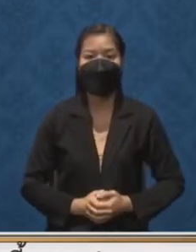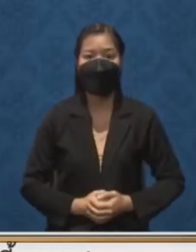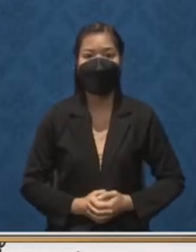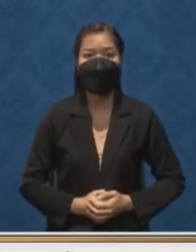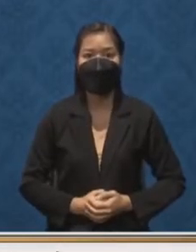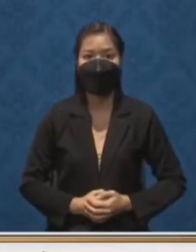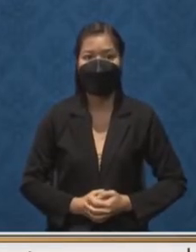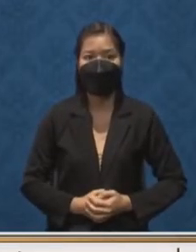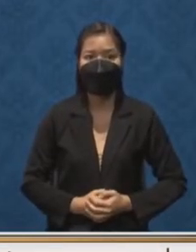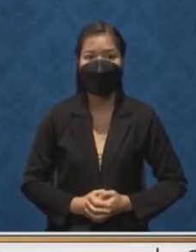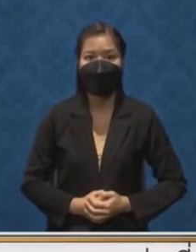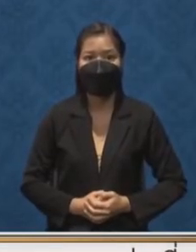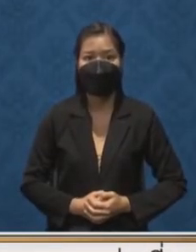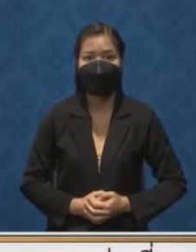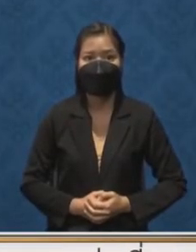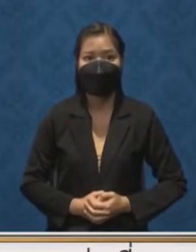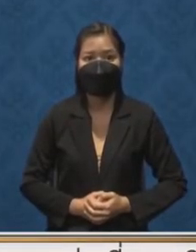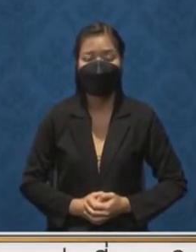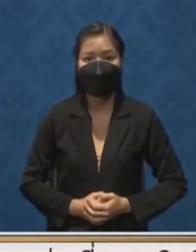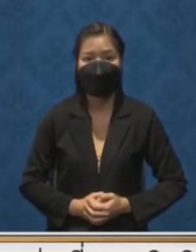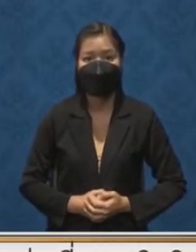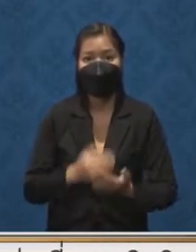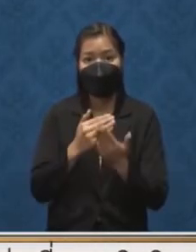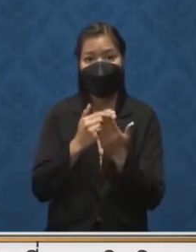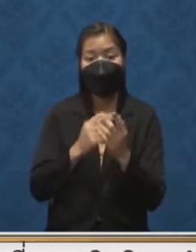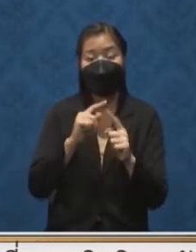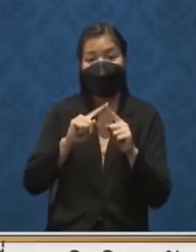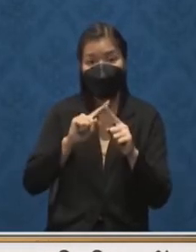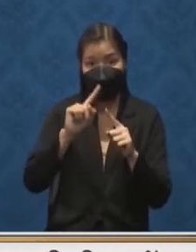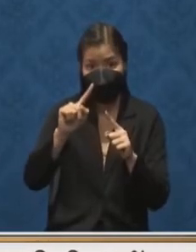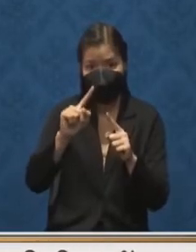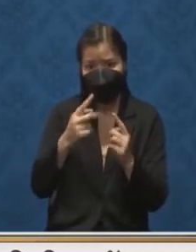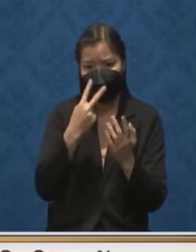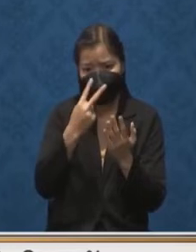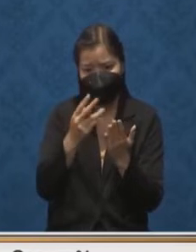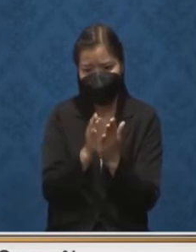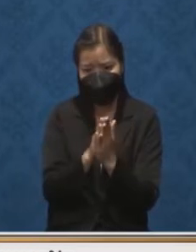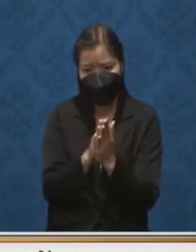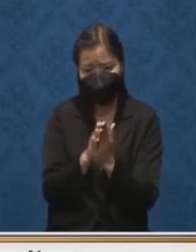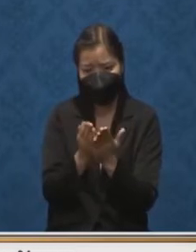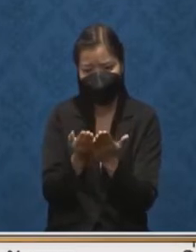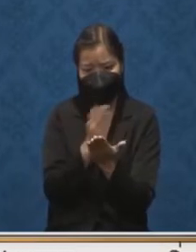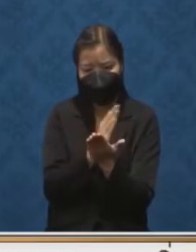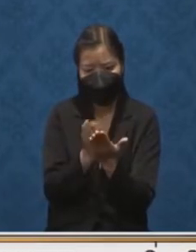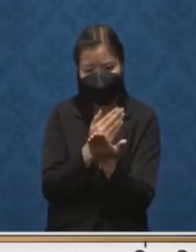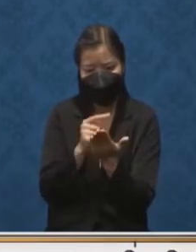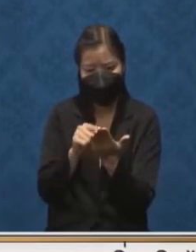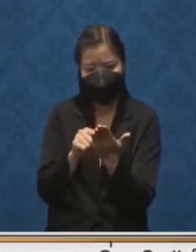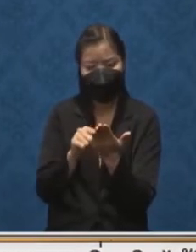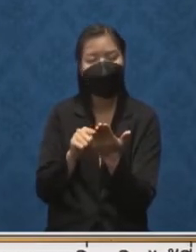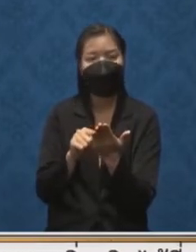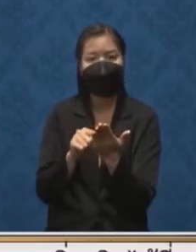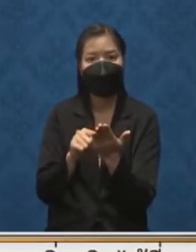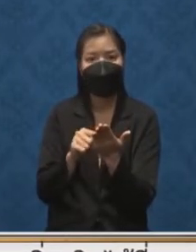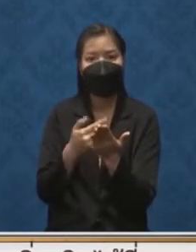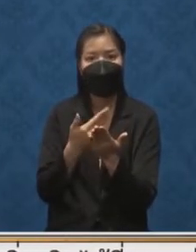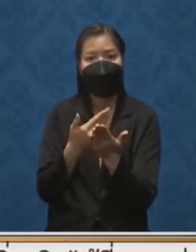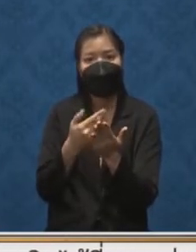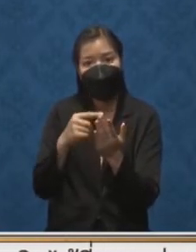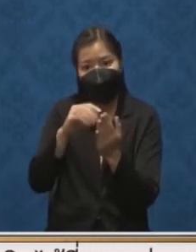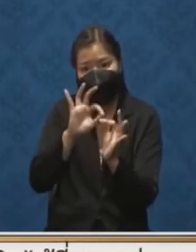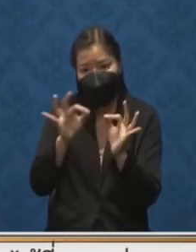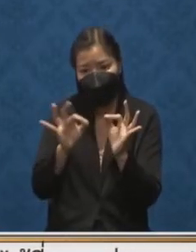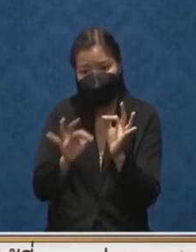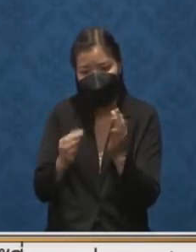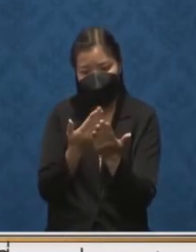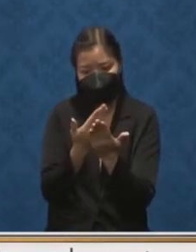ตอนวาระทหนึ่ผมไล่ดูเลยนะครับตามเอกสารขงบประมาณที่นำเสนอมันกมีทั้งหมดในจ